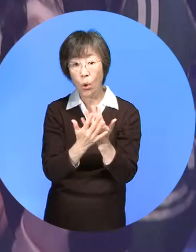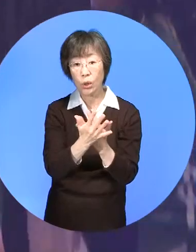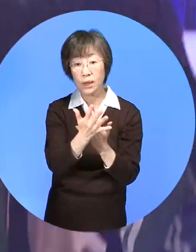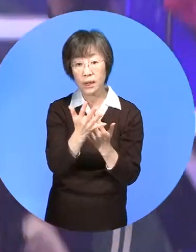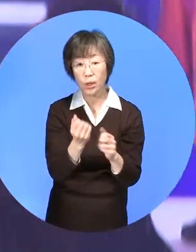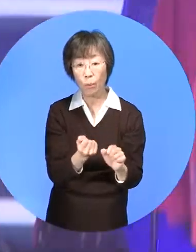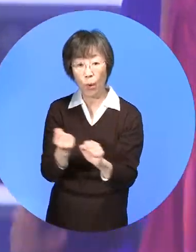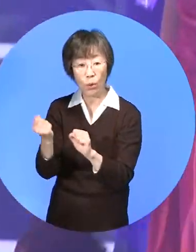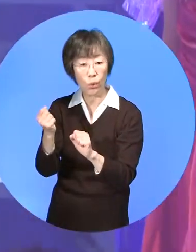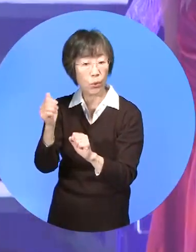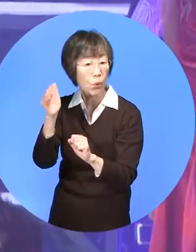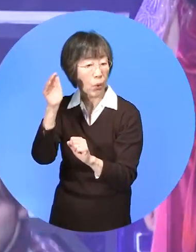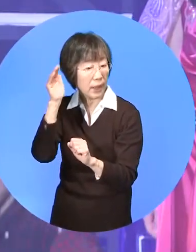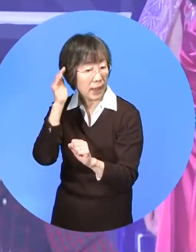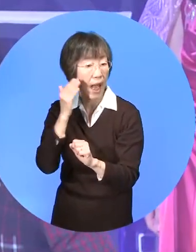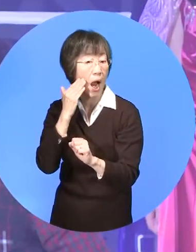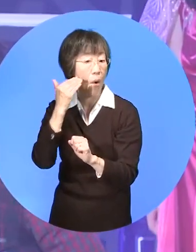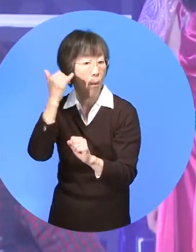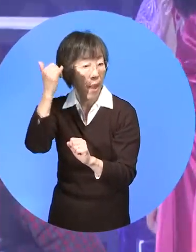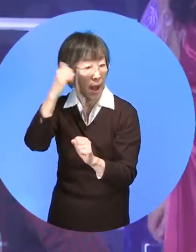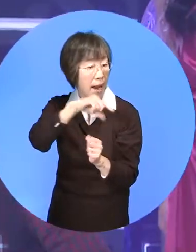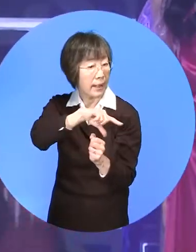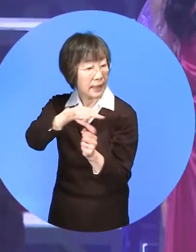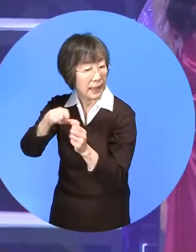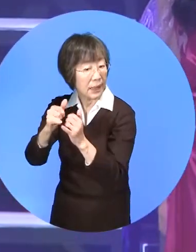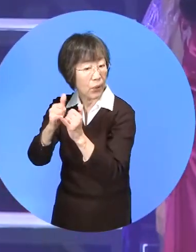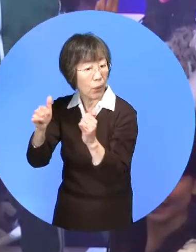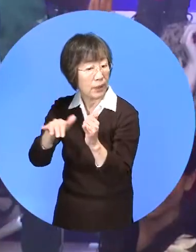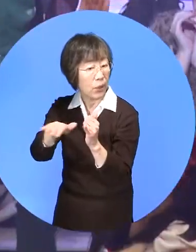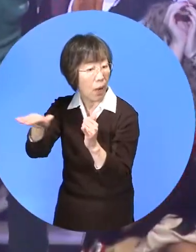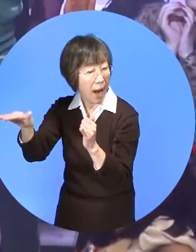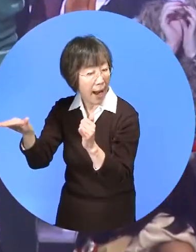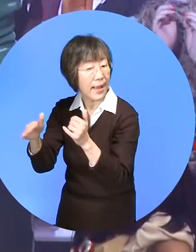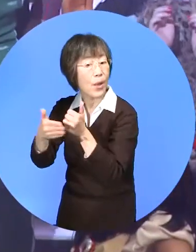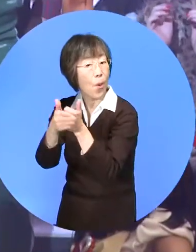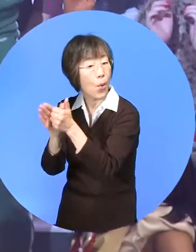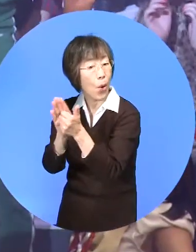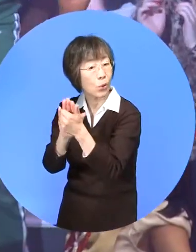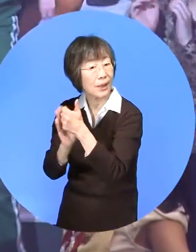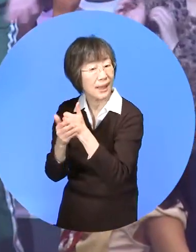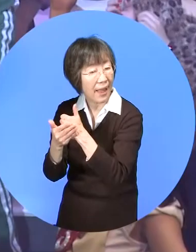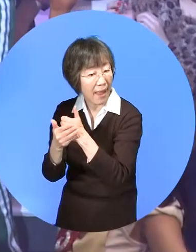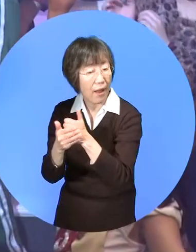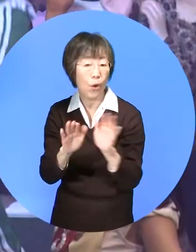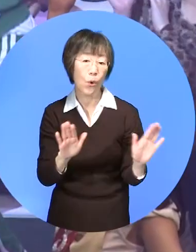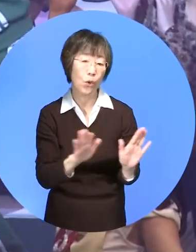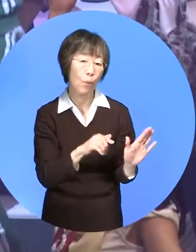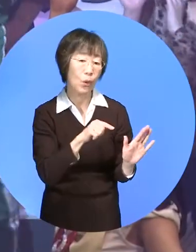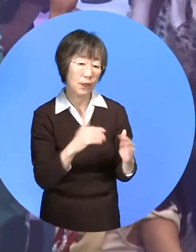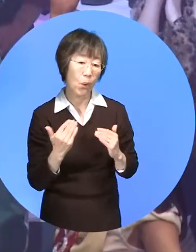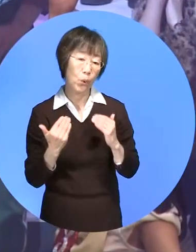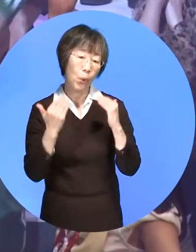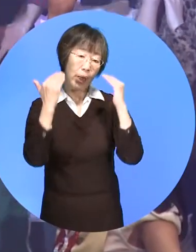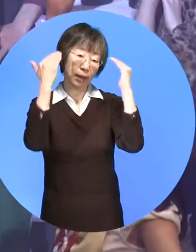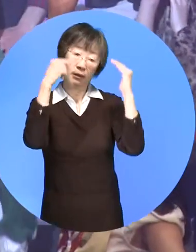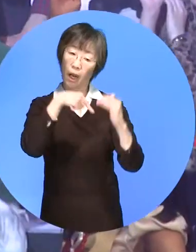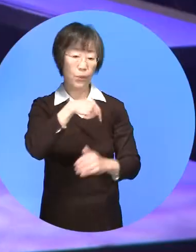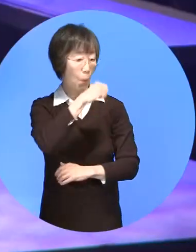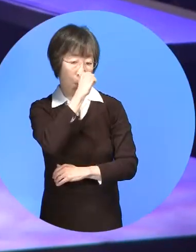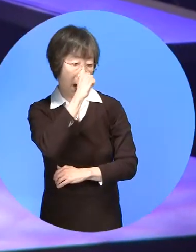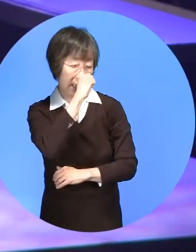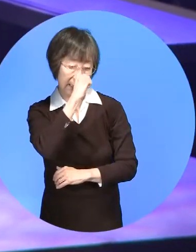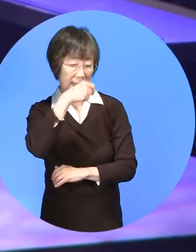た親や地域の人たちが協力し、子どもたちに大人になる素晴らしさを教えようと考えた大芝